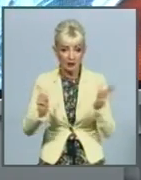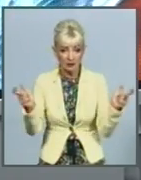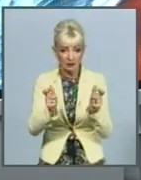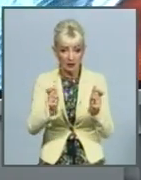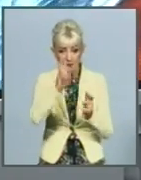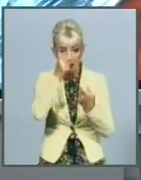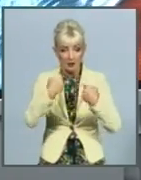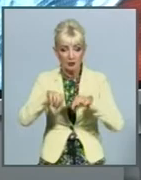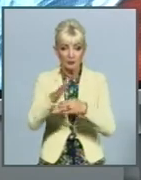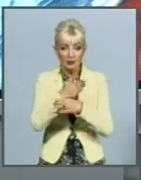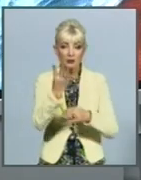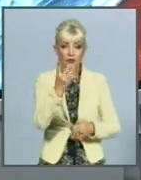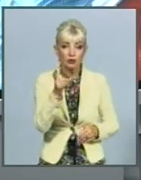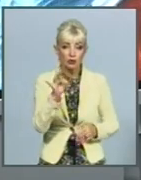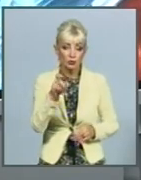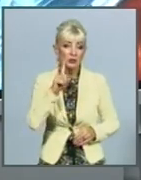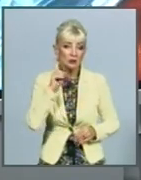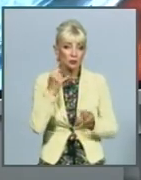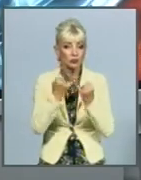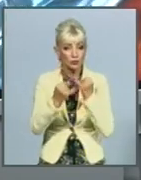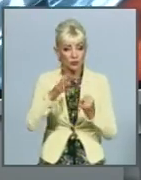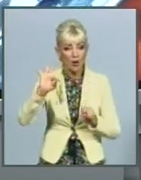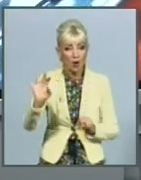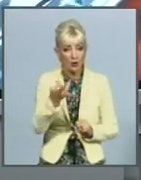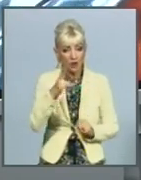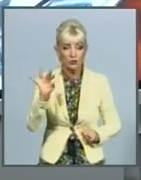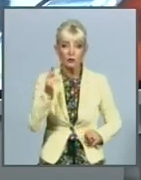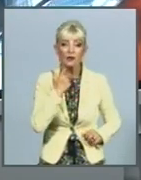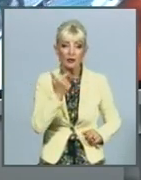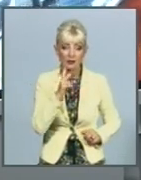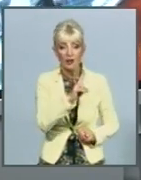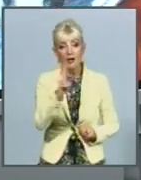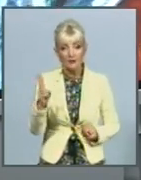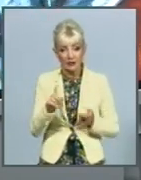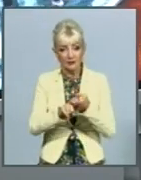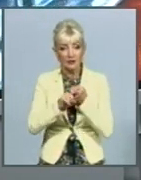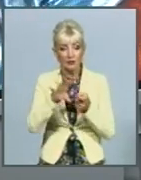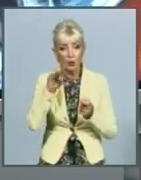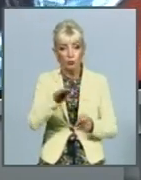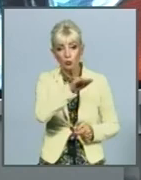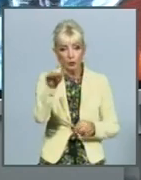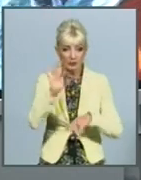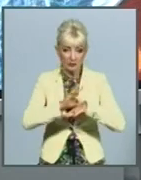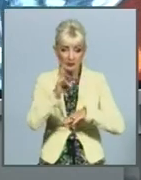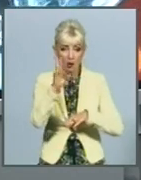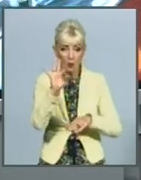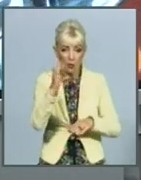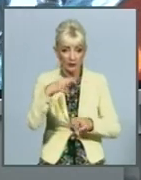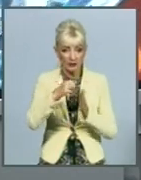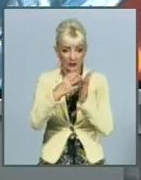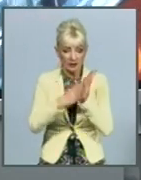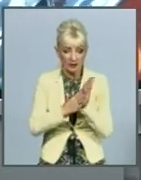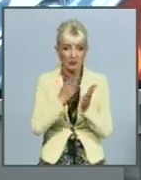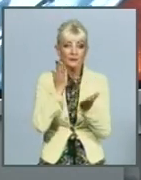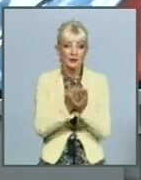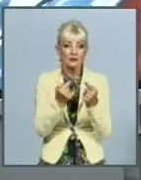Країну поділили на 4 зони – зелену, жовту, помаранчеву та червону, в яких, у залежності від рівня захворюваності на COVID-19,